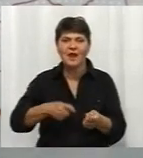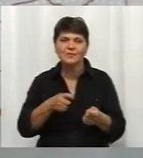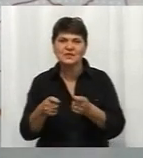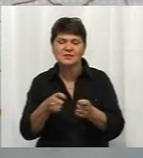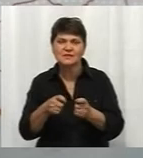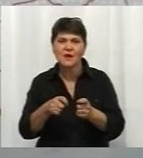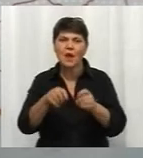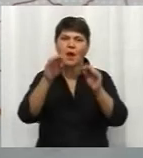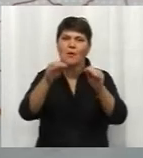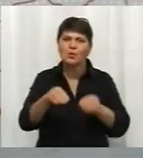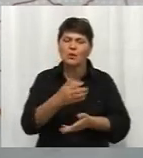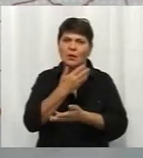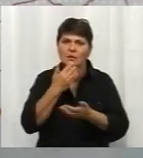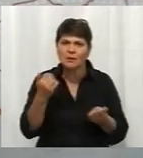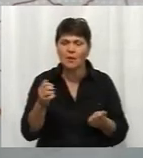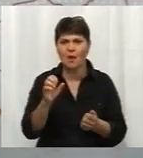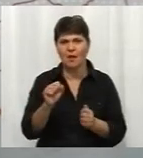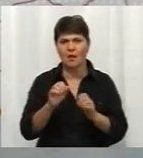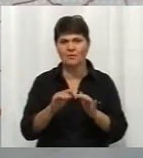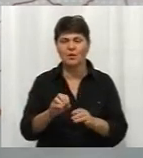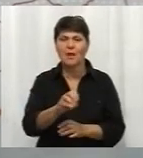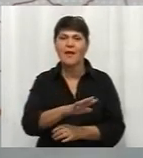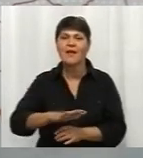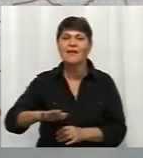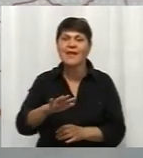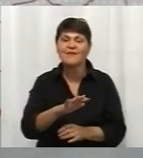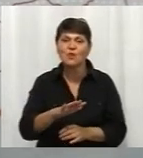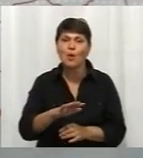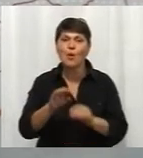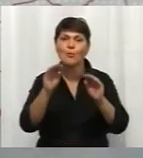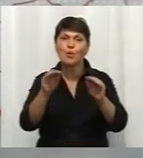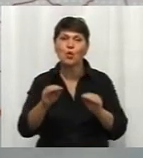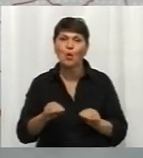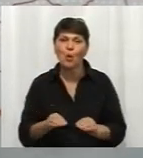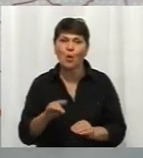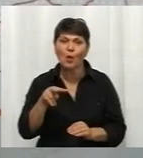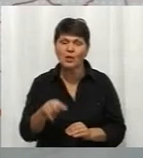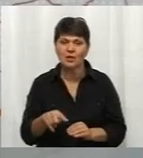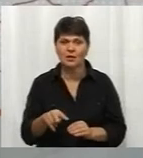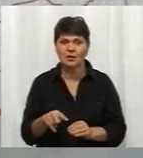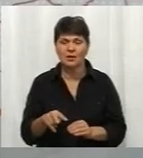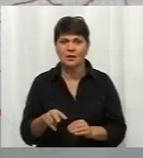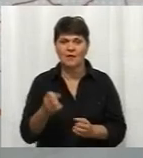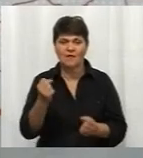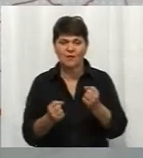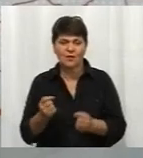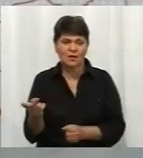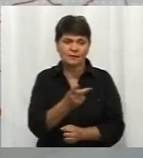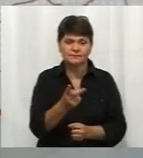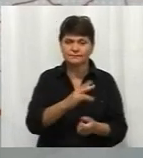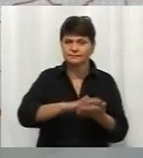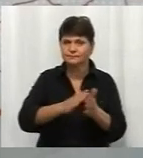складається протокол, а проходять за процедурою Європротокол, за спрощеною процедурою, коли водії між собою домовляються,